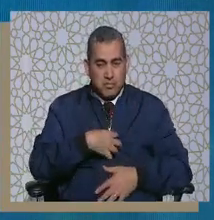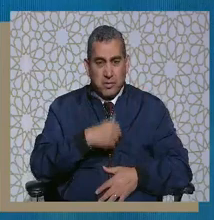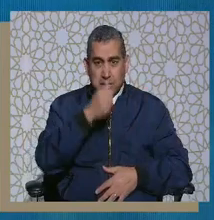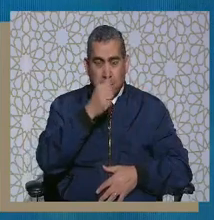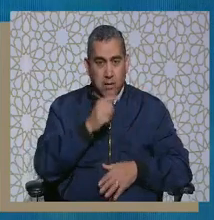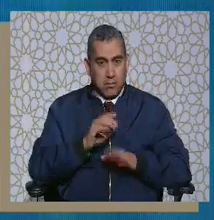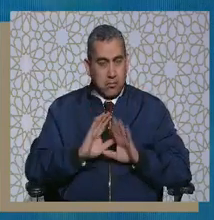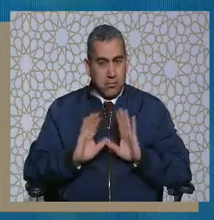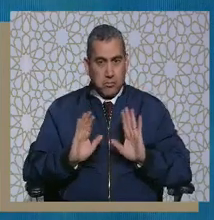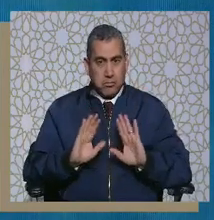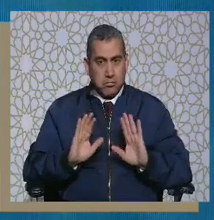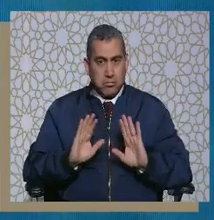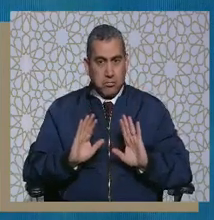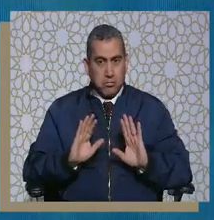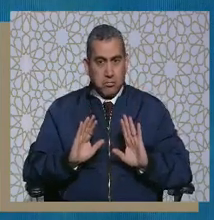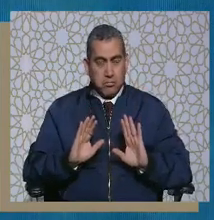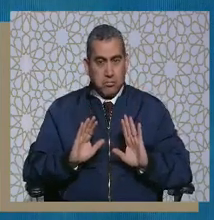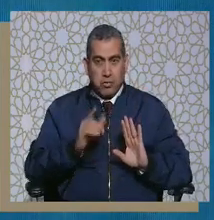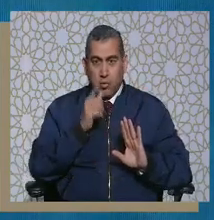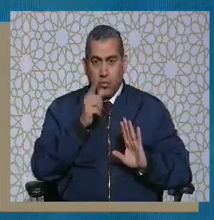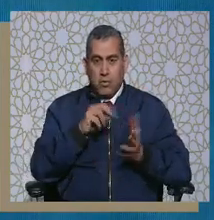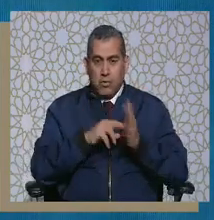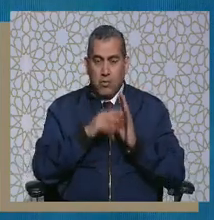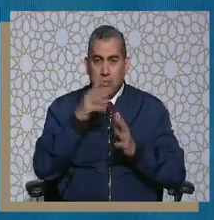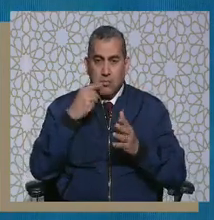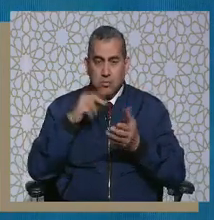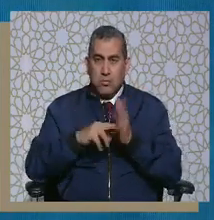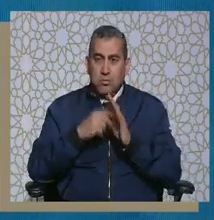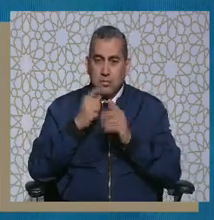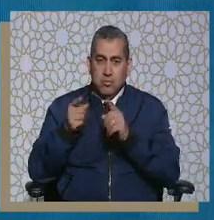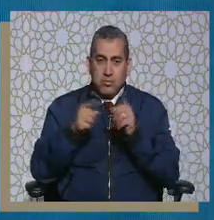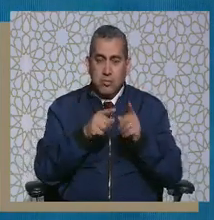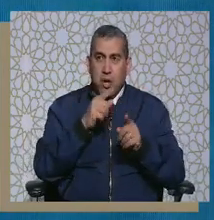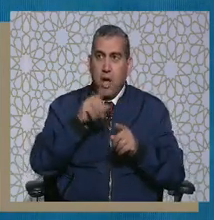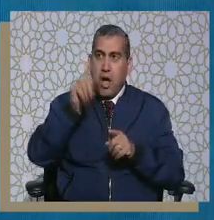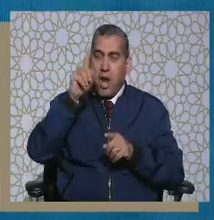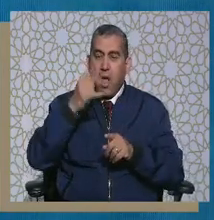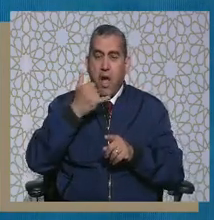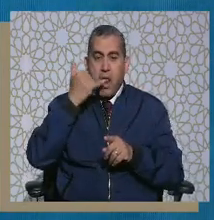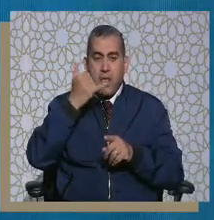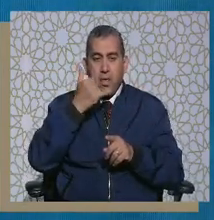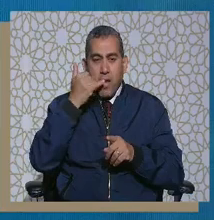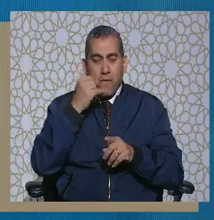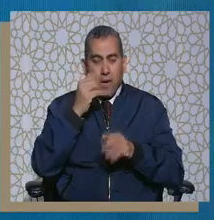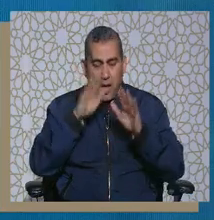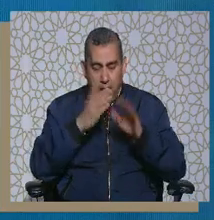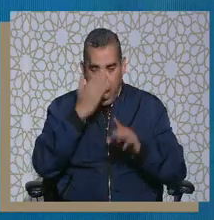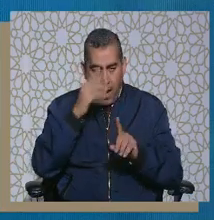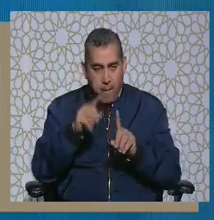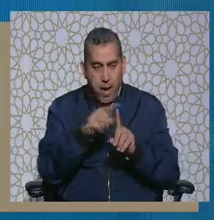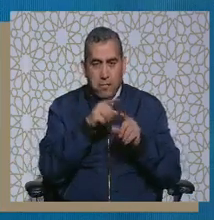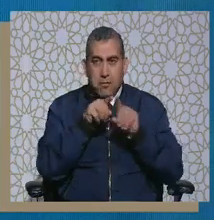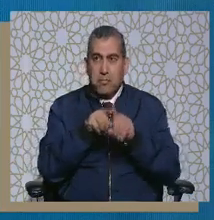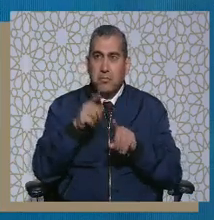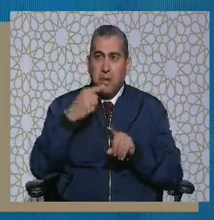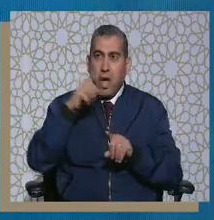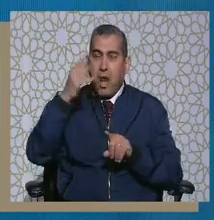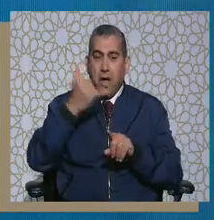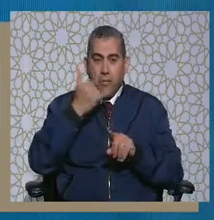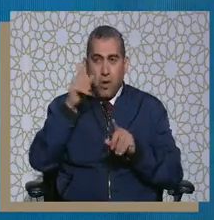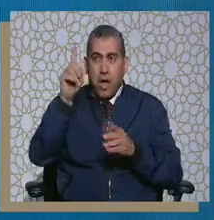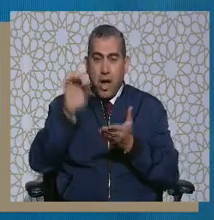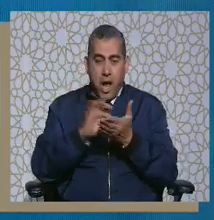والاحزان هتناسب ازاي ده كده مع قوله تعالى الله لطيف بعباده هيتنا سب ازاي مع كتب